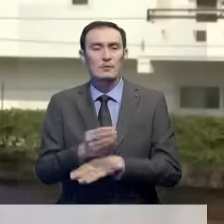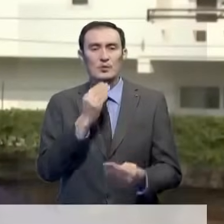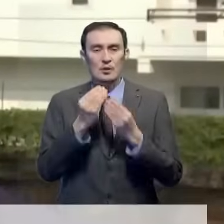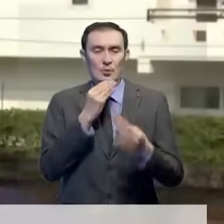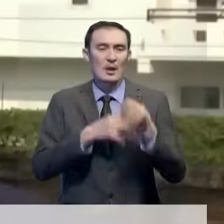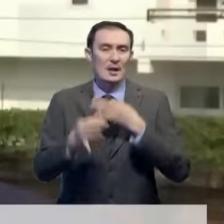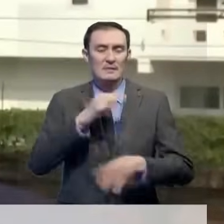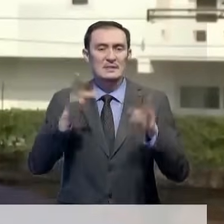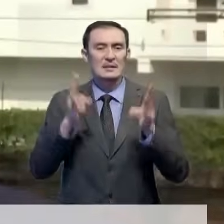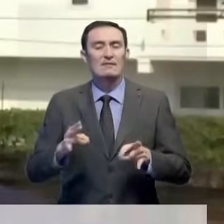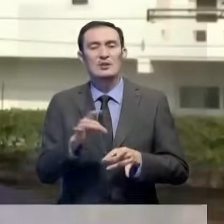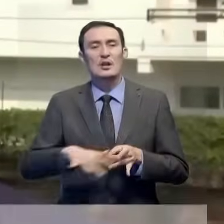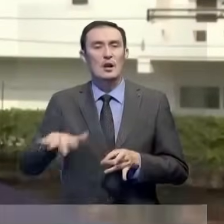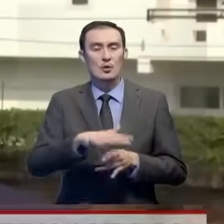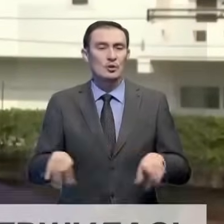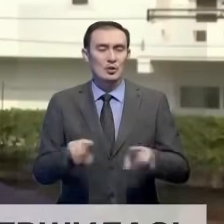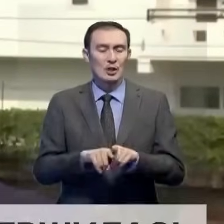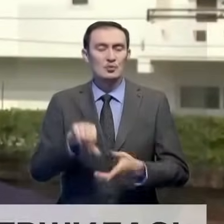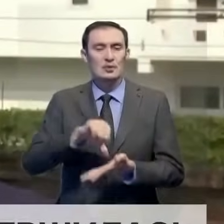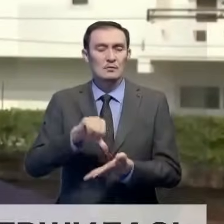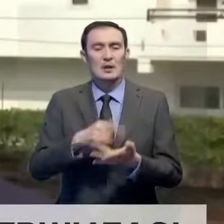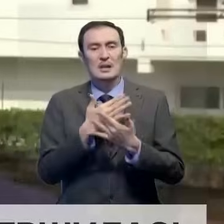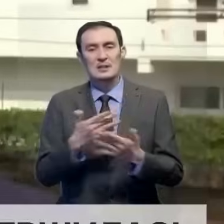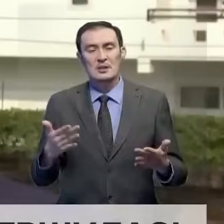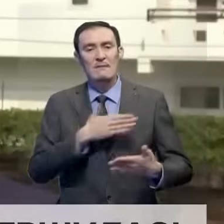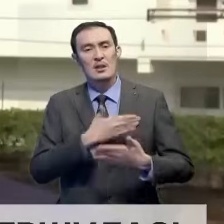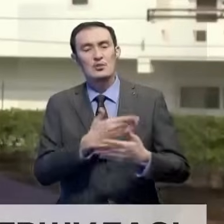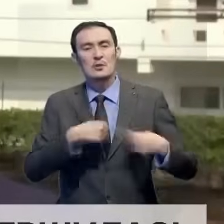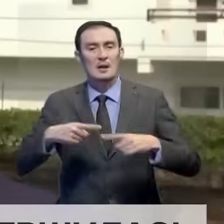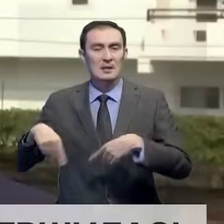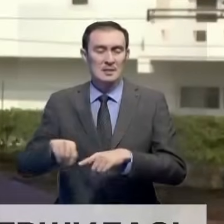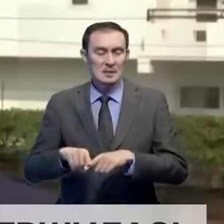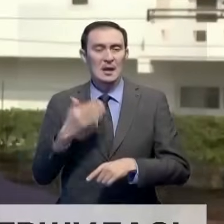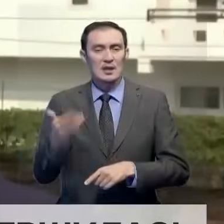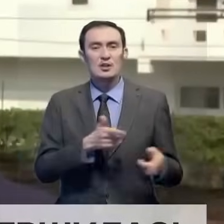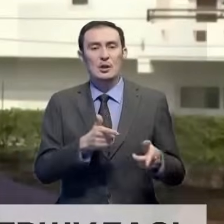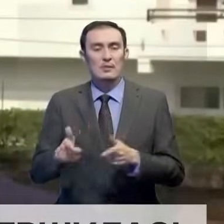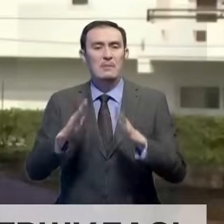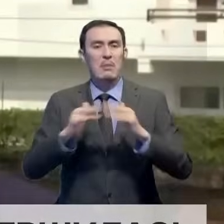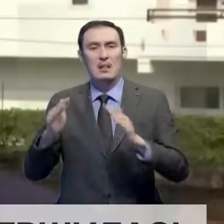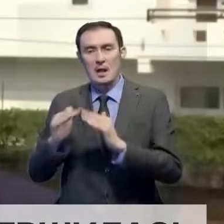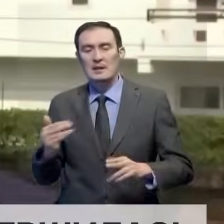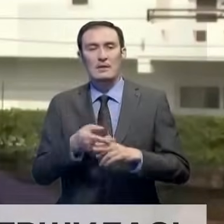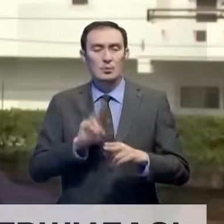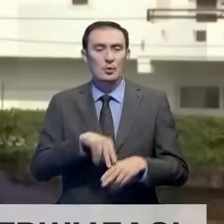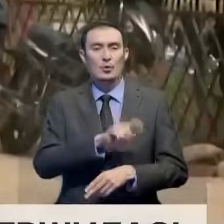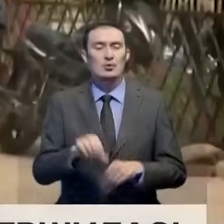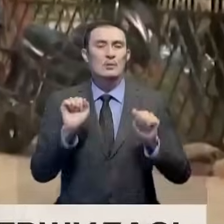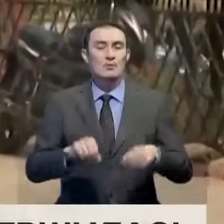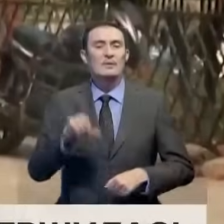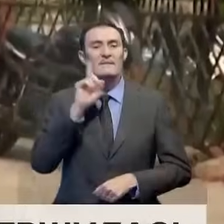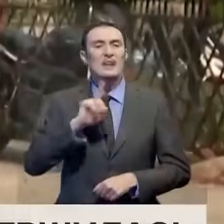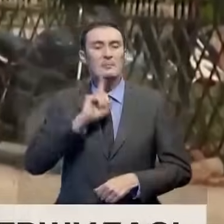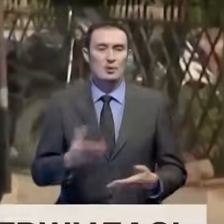лекарства в пострадавшие районы. Также задействованы различные волонтерские организации. Они готовят палатки, в которых люди смогут